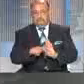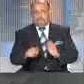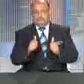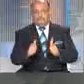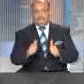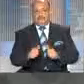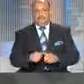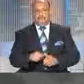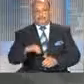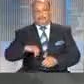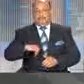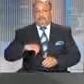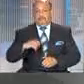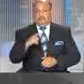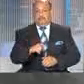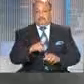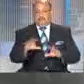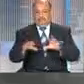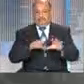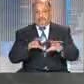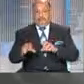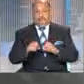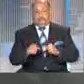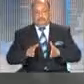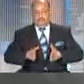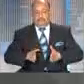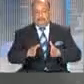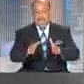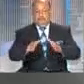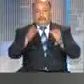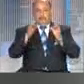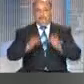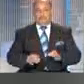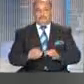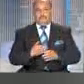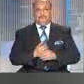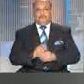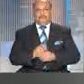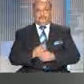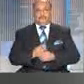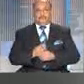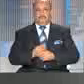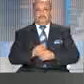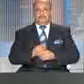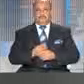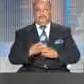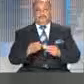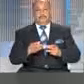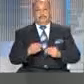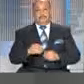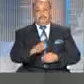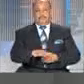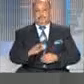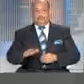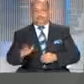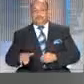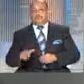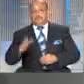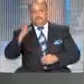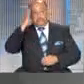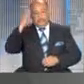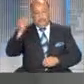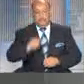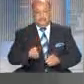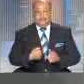الشبان ودعمهم ومتابعه نتائجهم الدراسيه بكل جديه، رغم ما تعرفه رابطه الهواة من صعوبات،